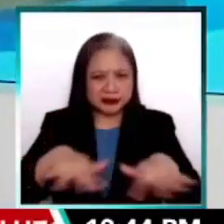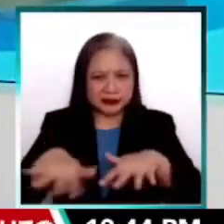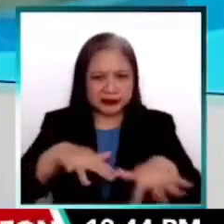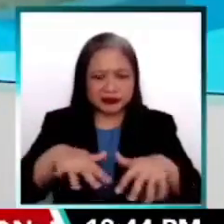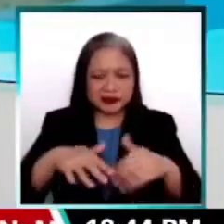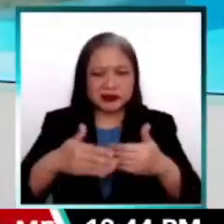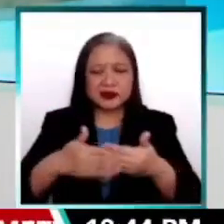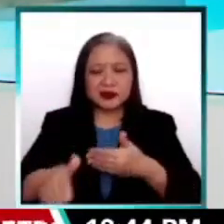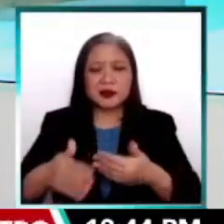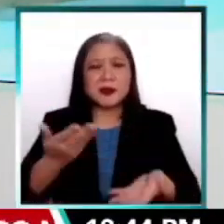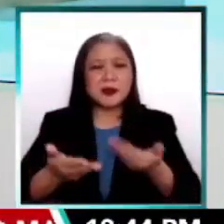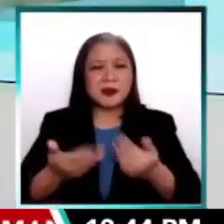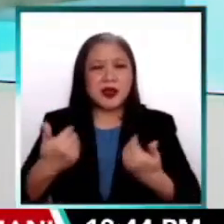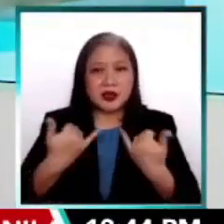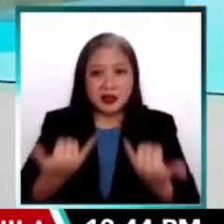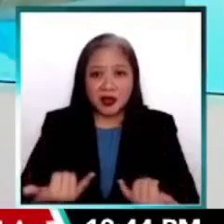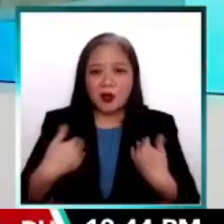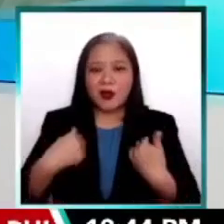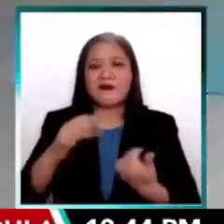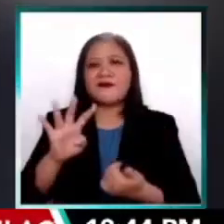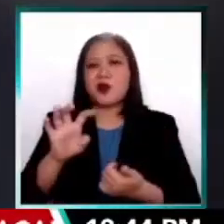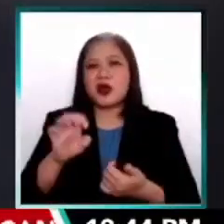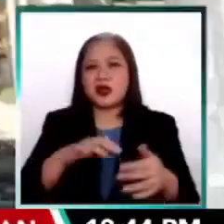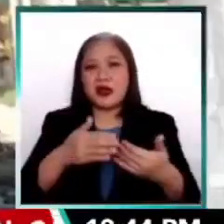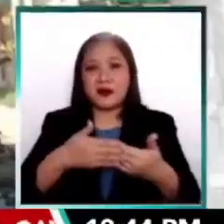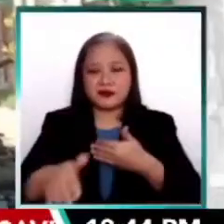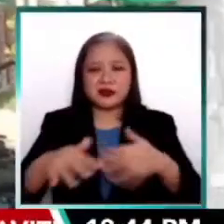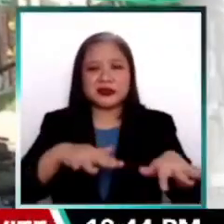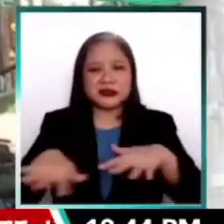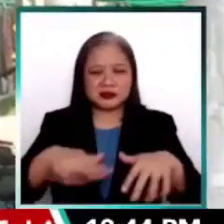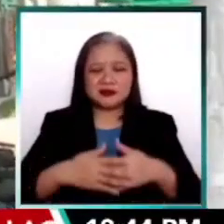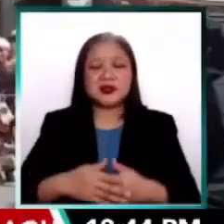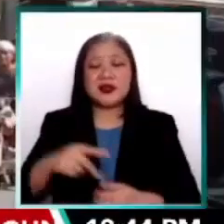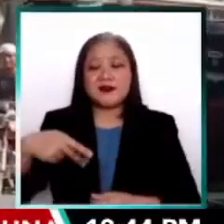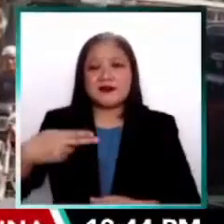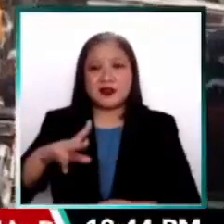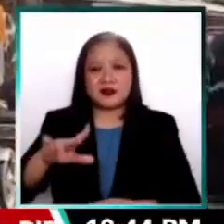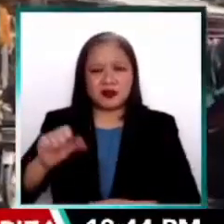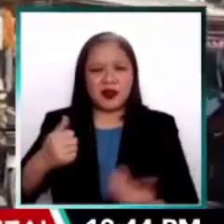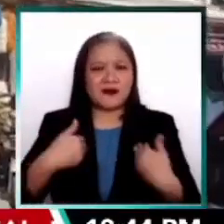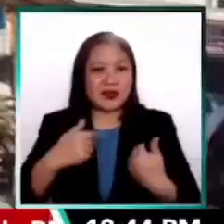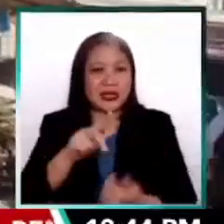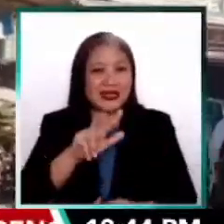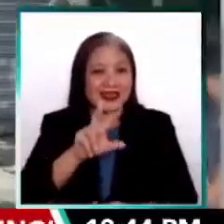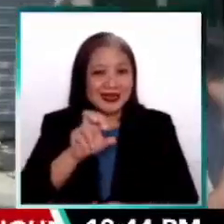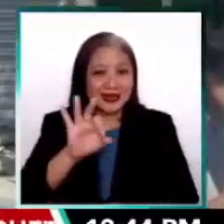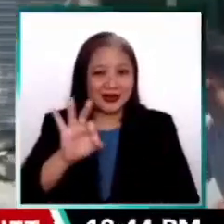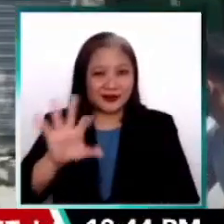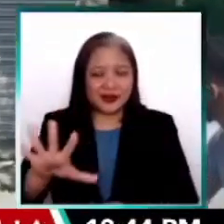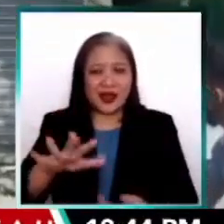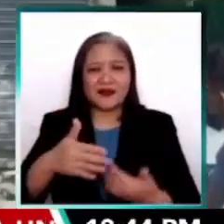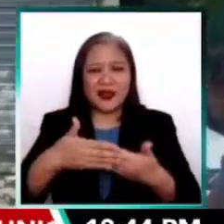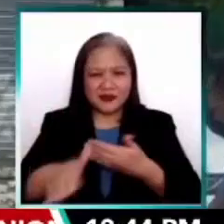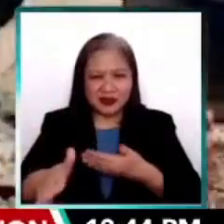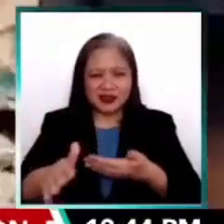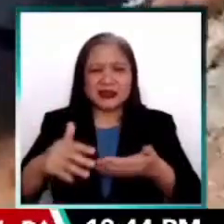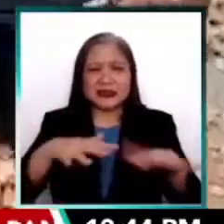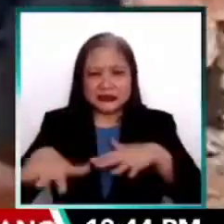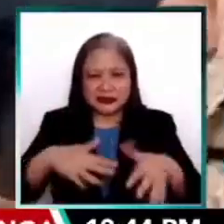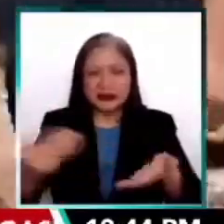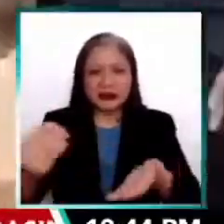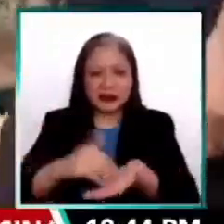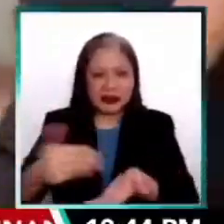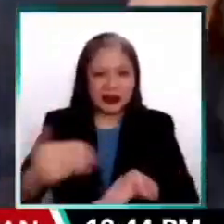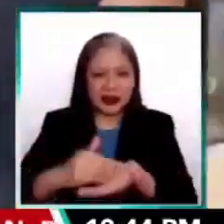halos 400. Nakapagtala na ang FIVOCS ng 395 aftershocks as of 8 p.m. Maaari pa